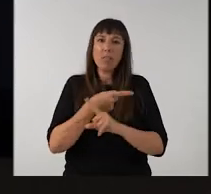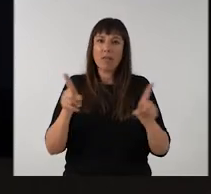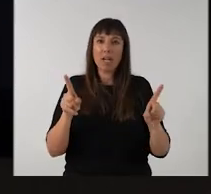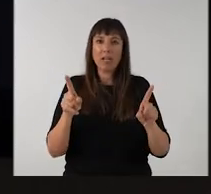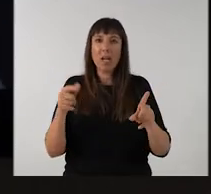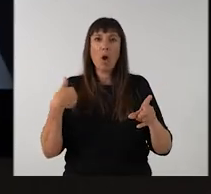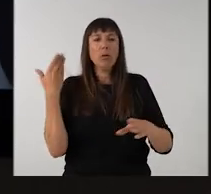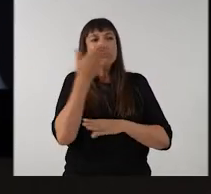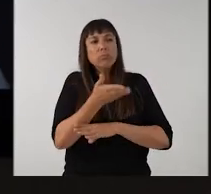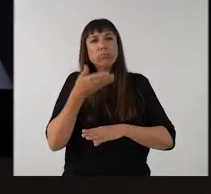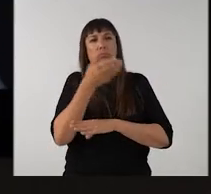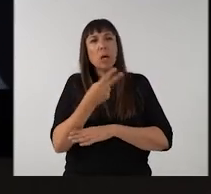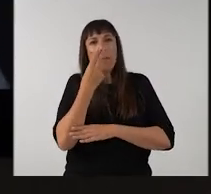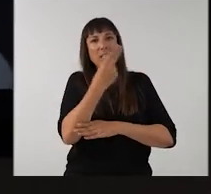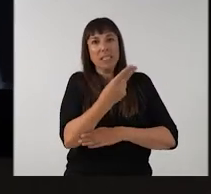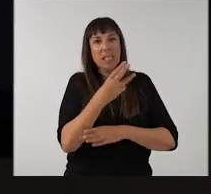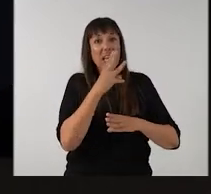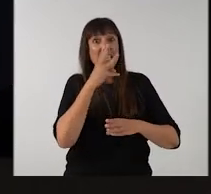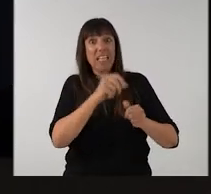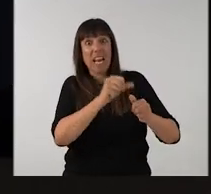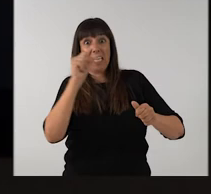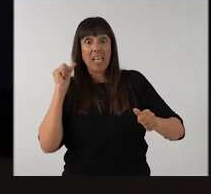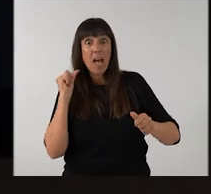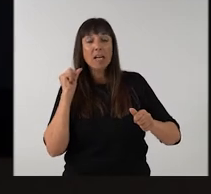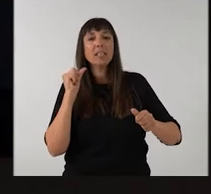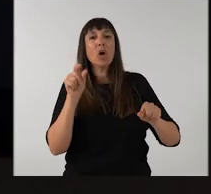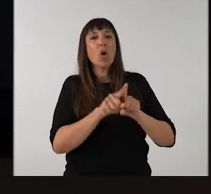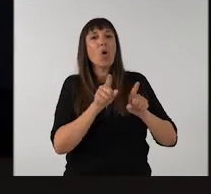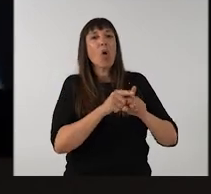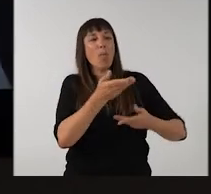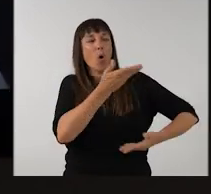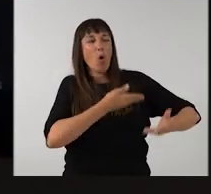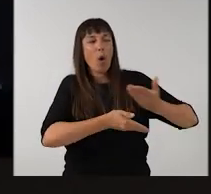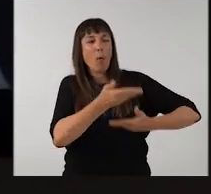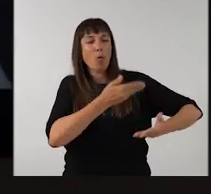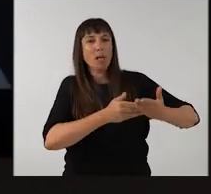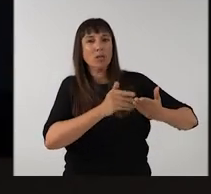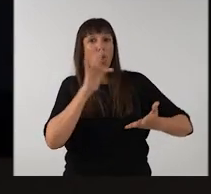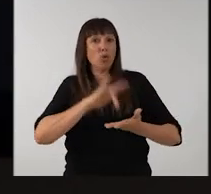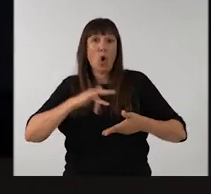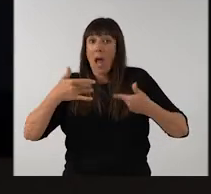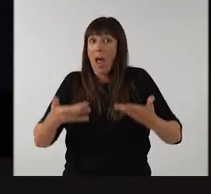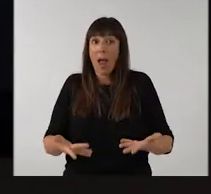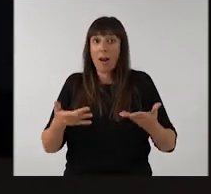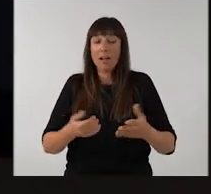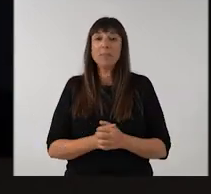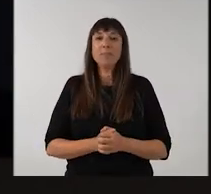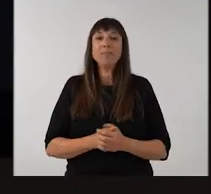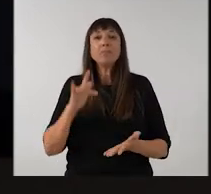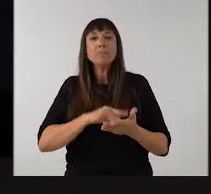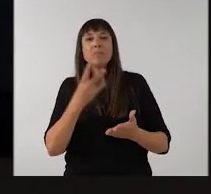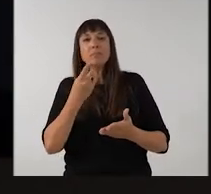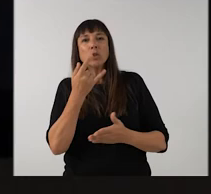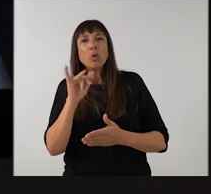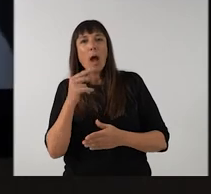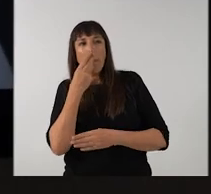visites que he anat fent al llarg de 3 anys s'han materialitzat en unes col·laboracions doncs, ara, no? I en una